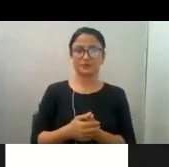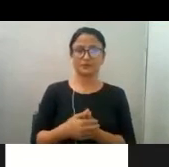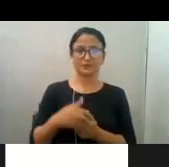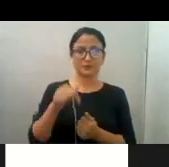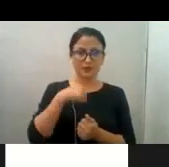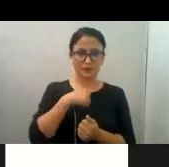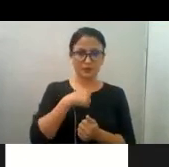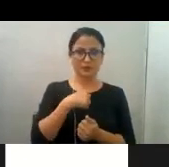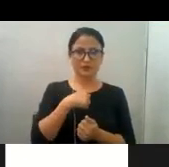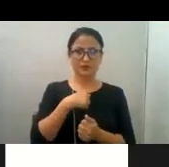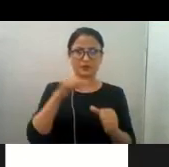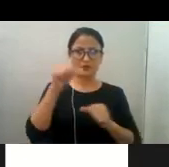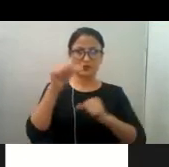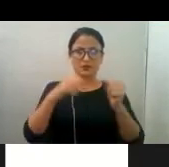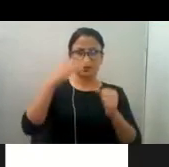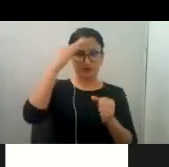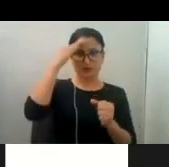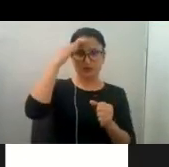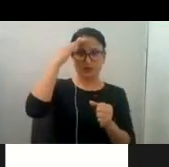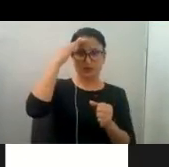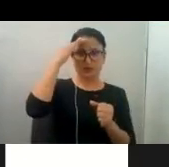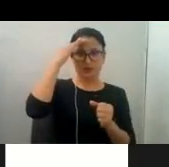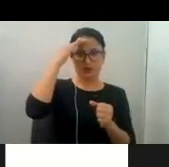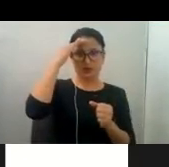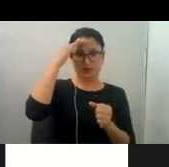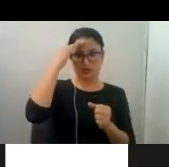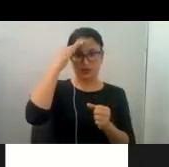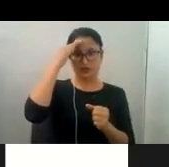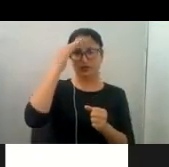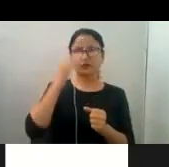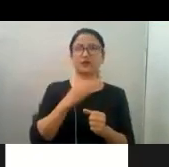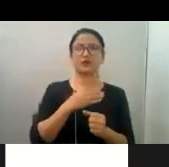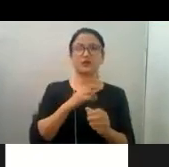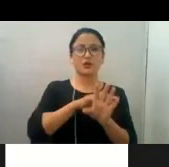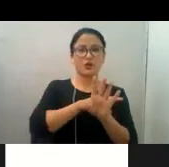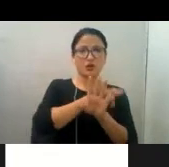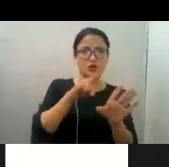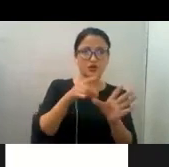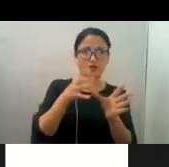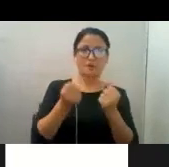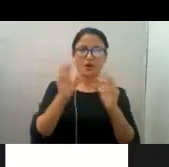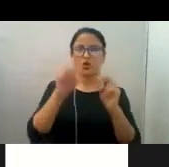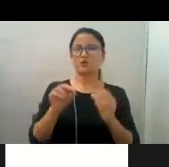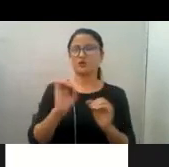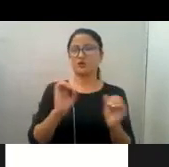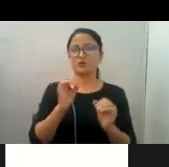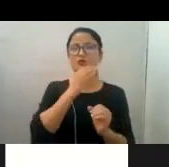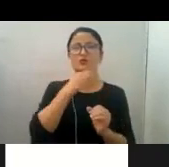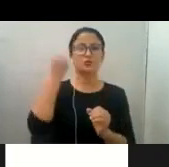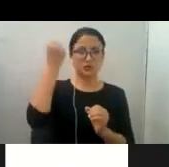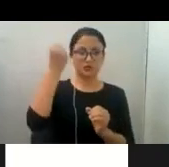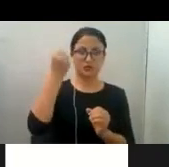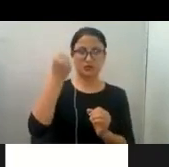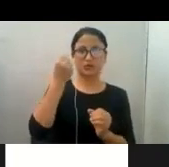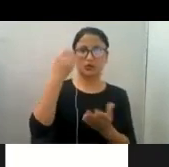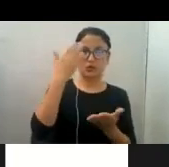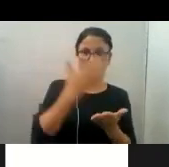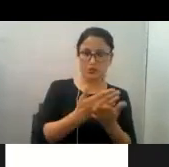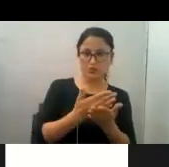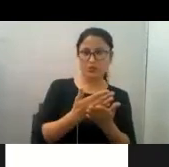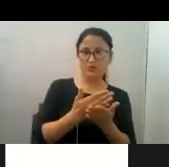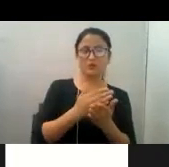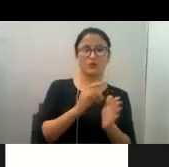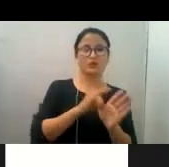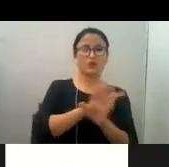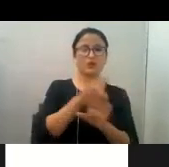हामीले चाहिँ जुन गभर्मेन्ट लेट स्ट्राटेजी चाहिँ हामीले पाइरहेको अवस्था छैन कि सुसाइड प्रिभेन्सन मेकानिजमको लागि.